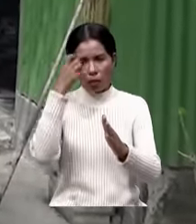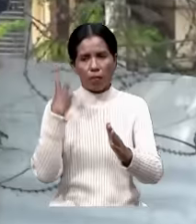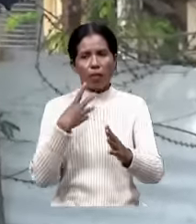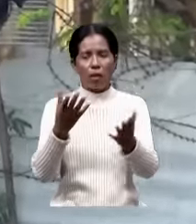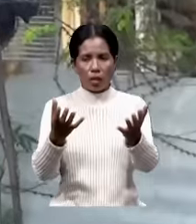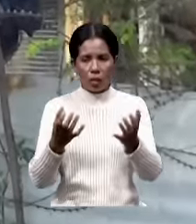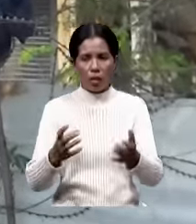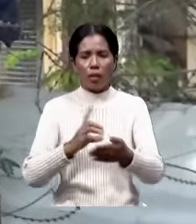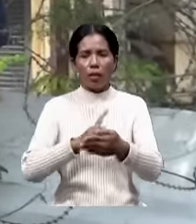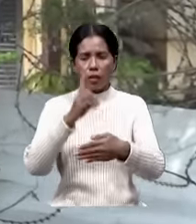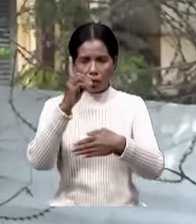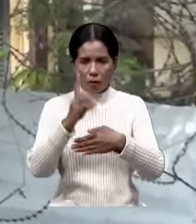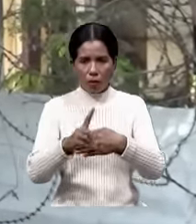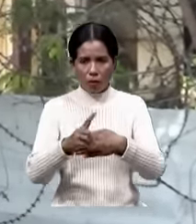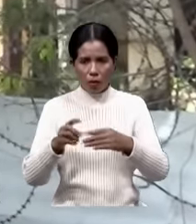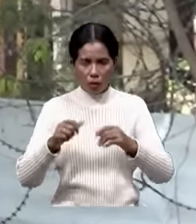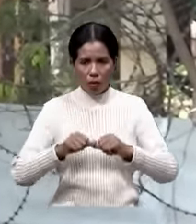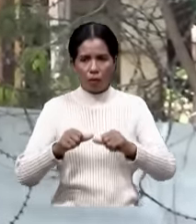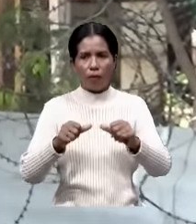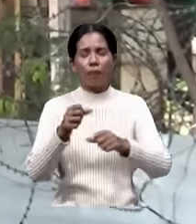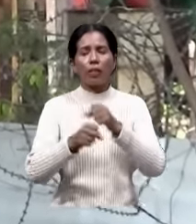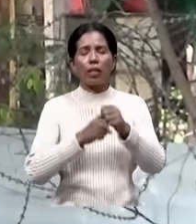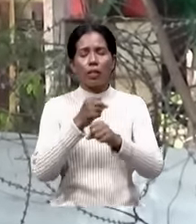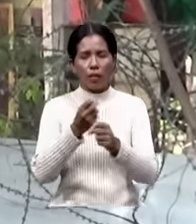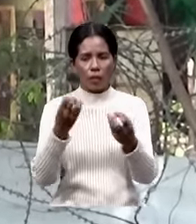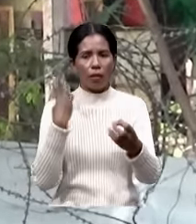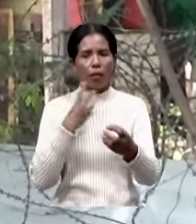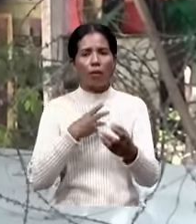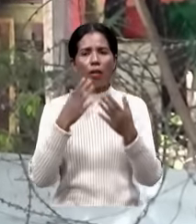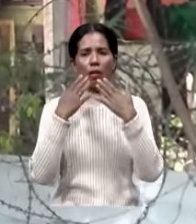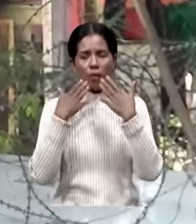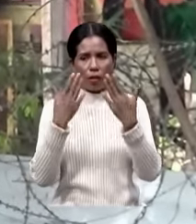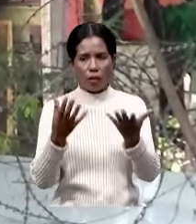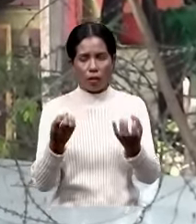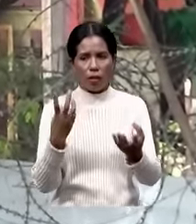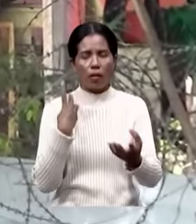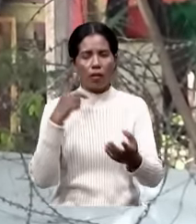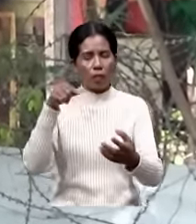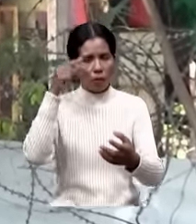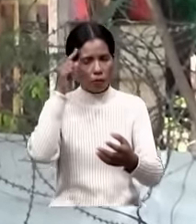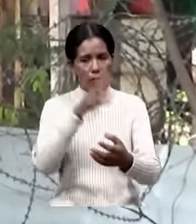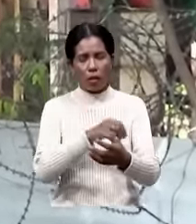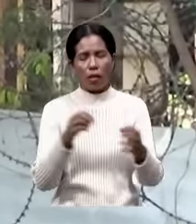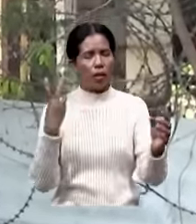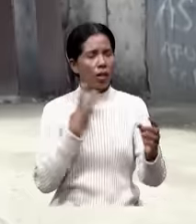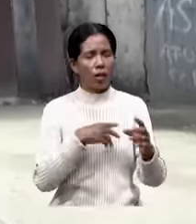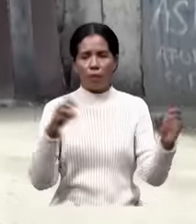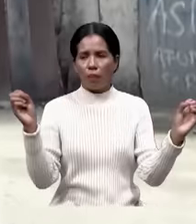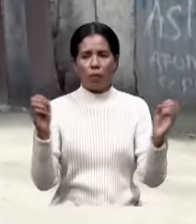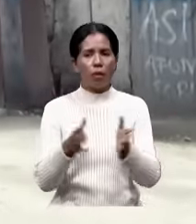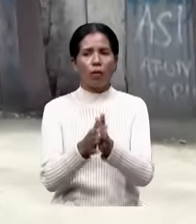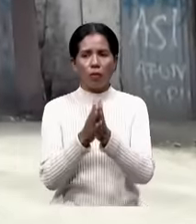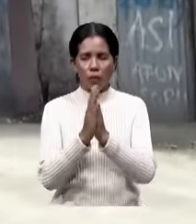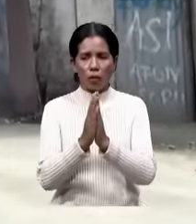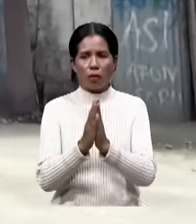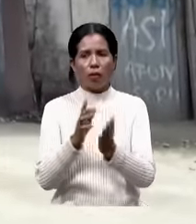ang ne takar desembrut ne lao. Tinambara kona ne ba amin agradece. Me agradece ba guverno a mila nunca husu ira